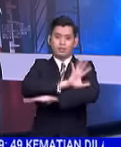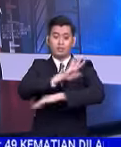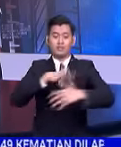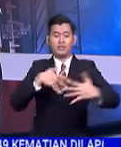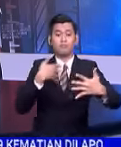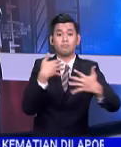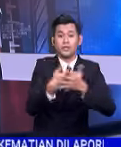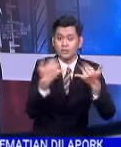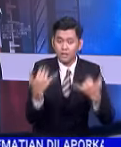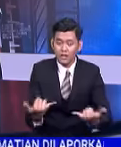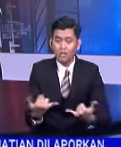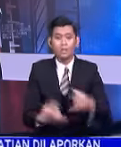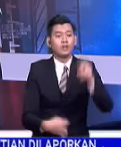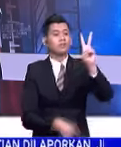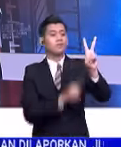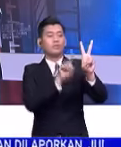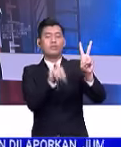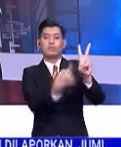dengan mencatatkan